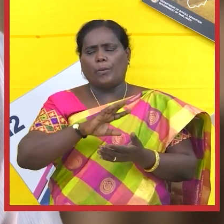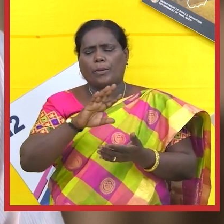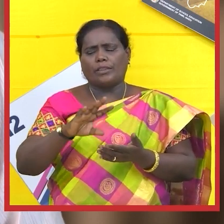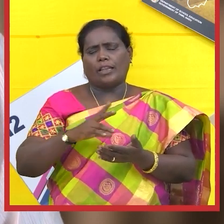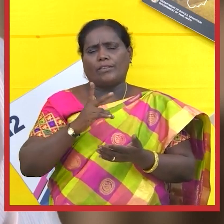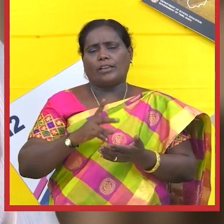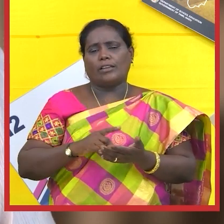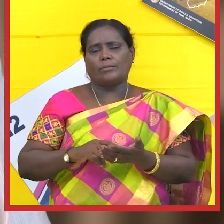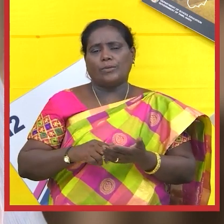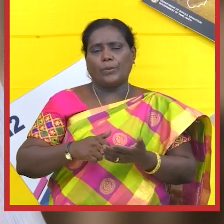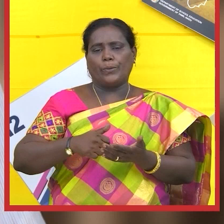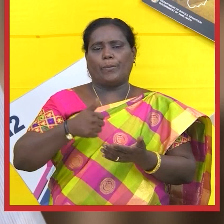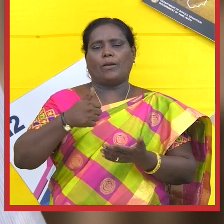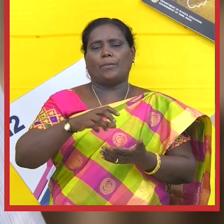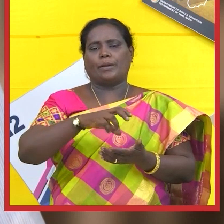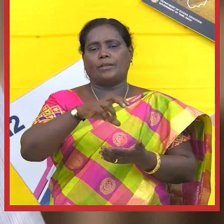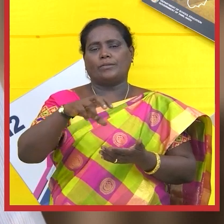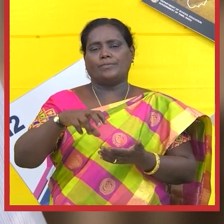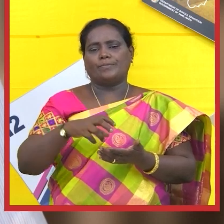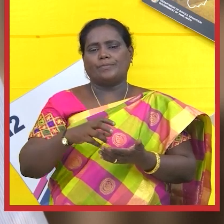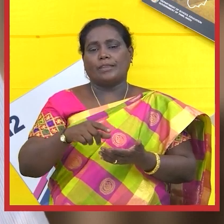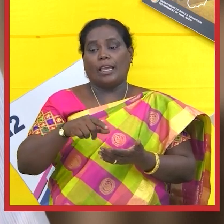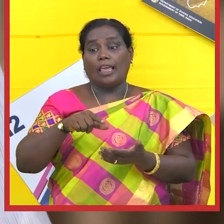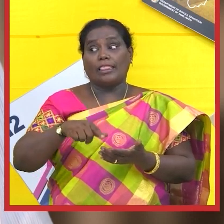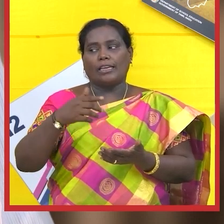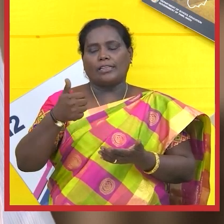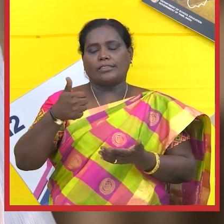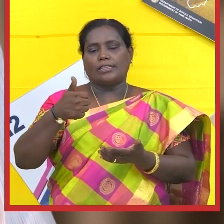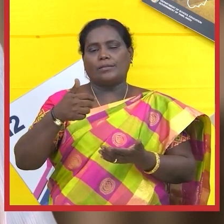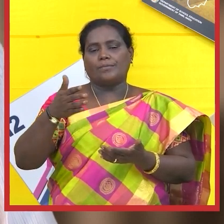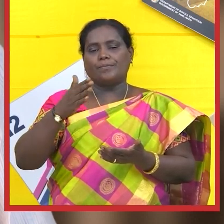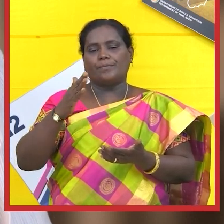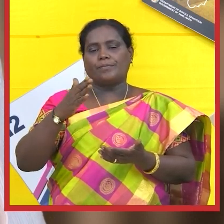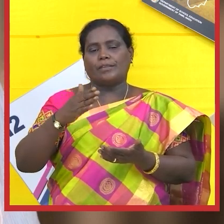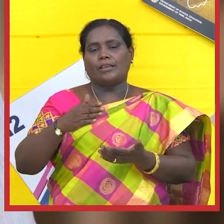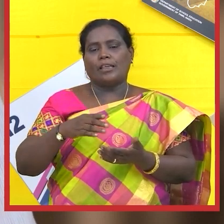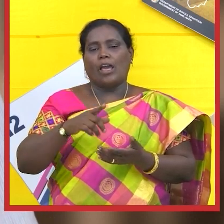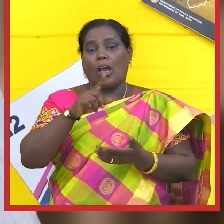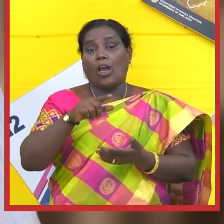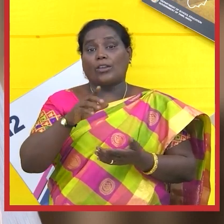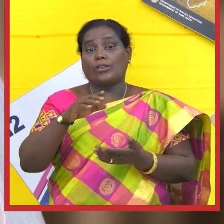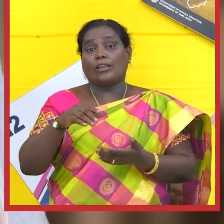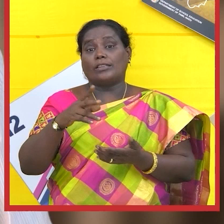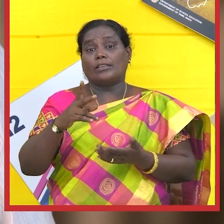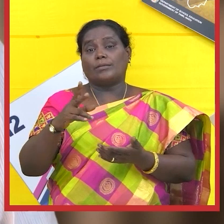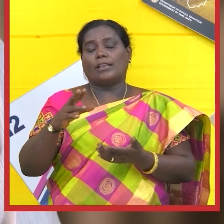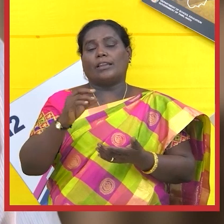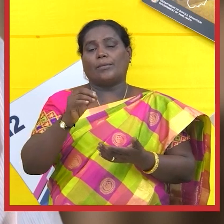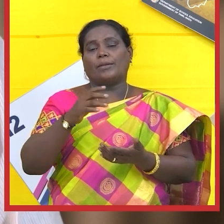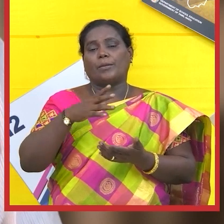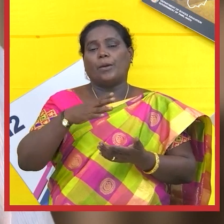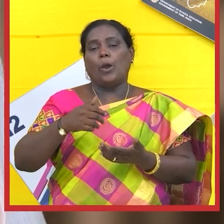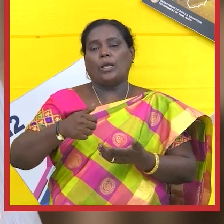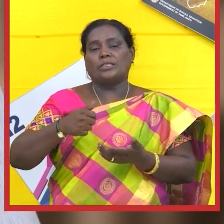தலைவர்களால் உருவாக்கப்பட்டது இந்த கட்சி தான் 1920 நடைபெற்ற தேர்தலில் வெற்றி பெற்று